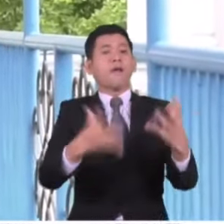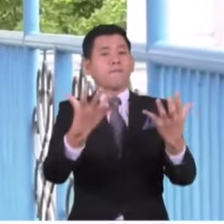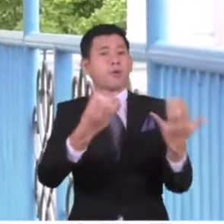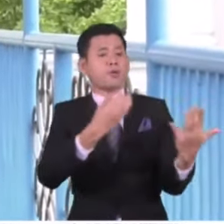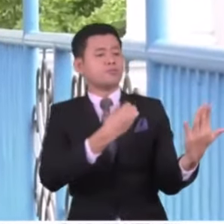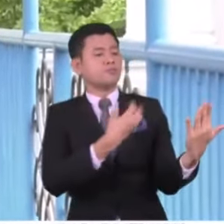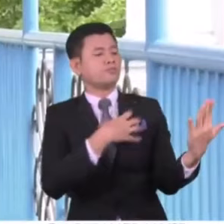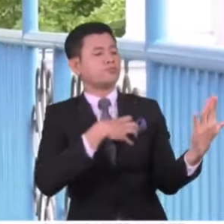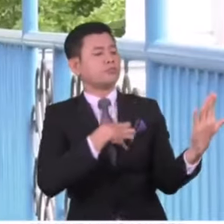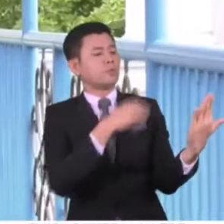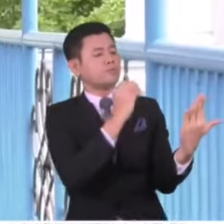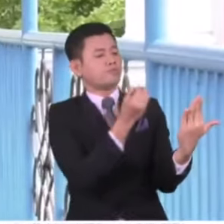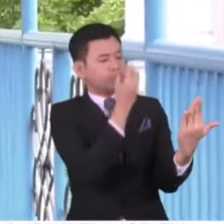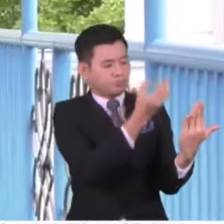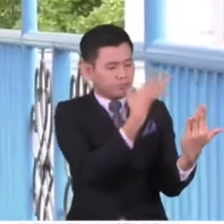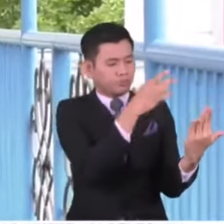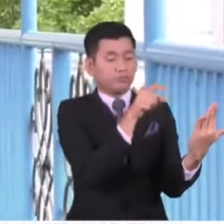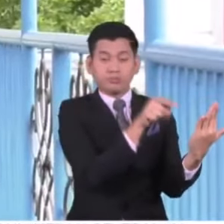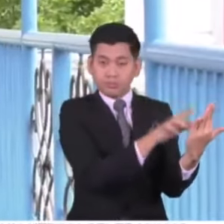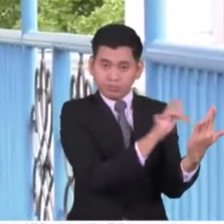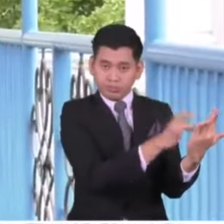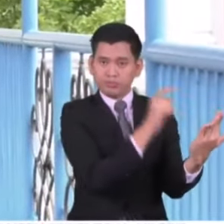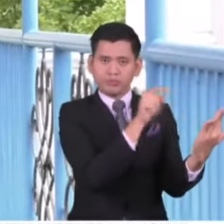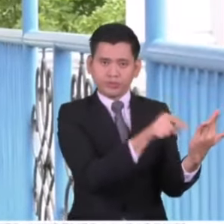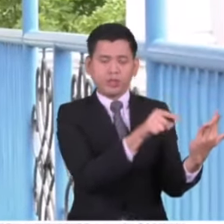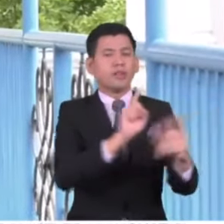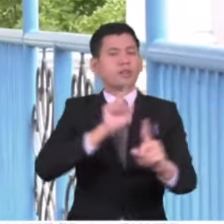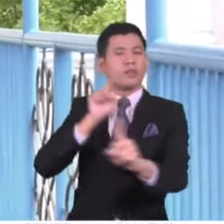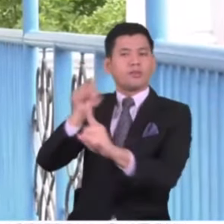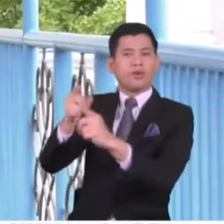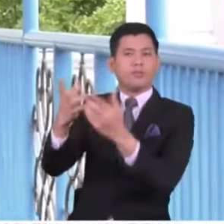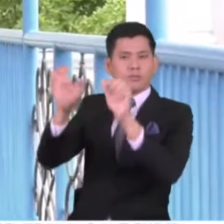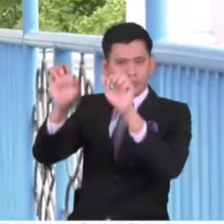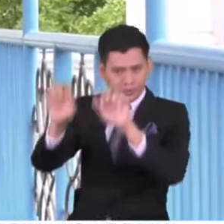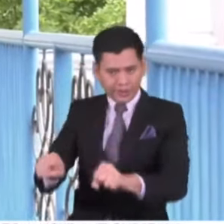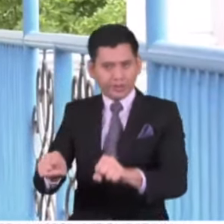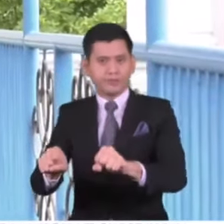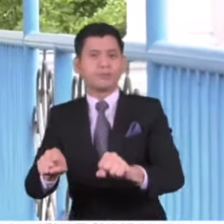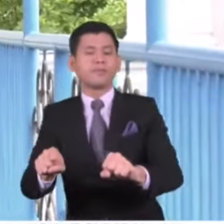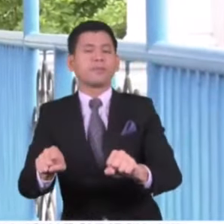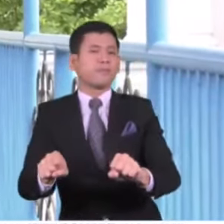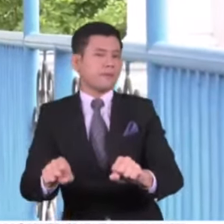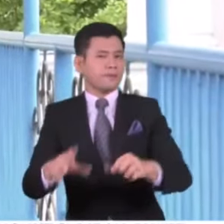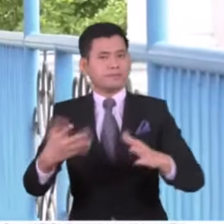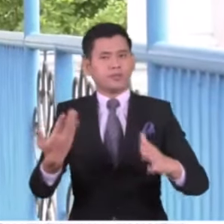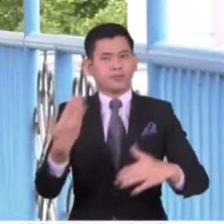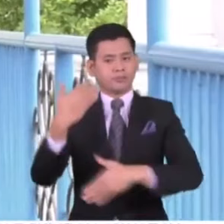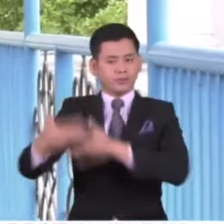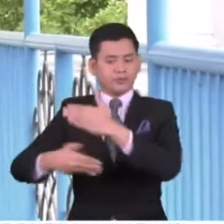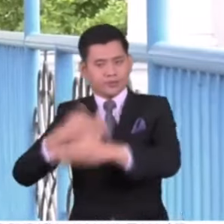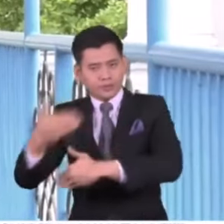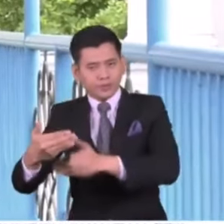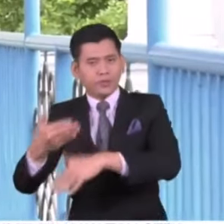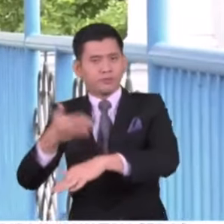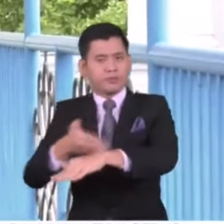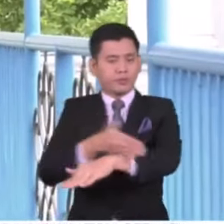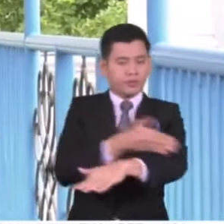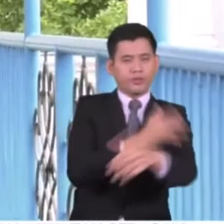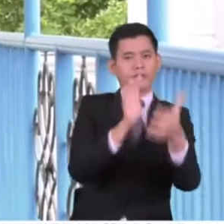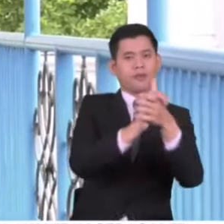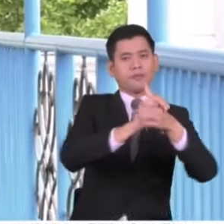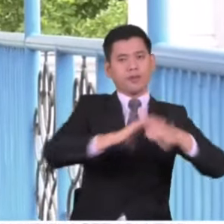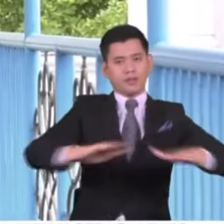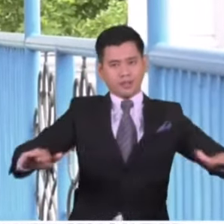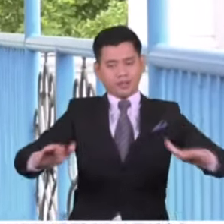terhadap kerosakan jalan raya. Selain itu, ia juga bertujuan untuk meningkatkan keselamatan dan keselesaan pengguna jalan raya